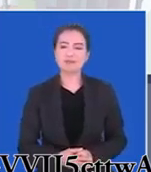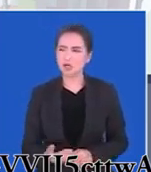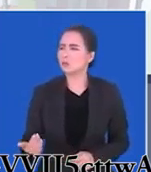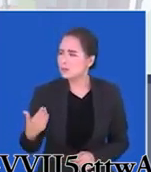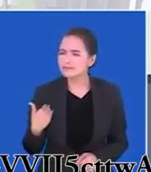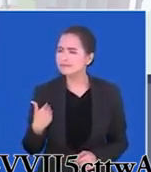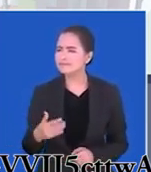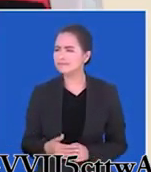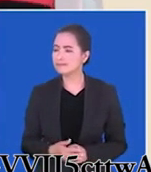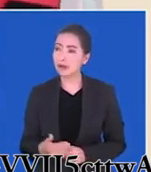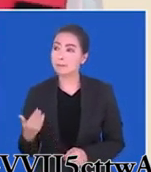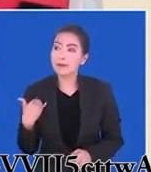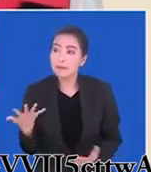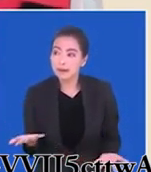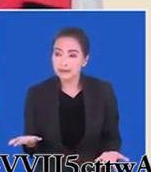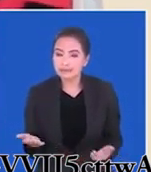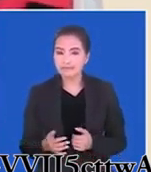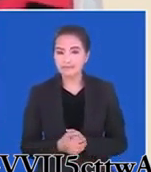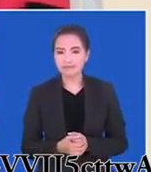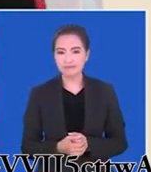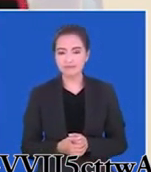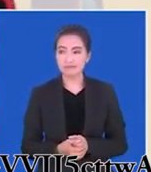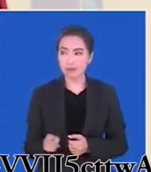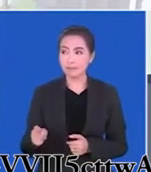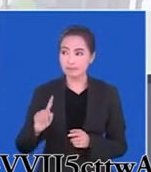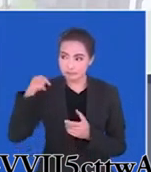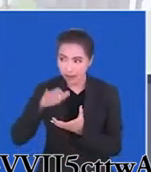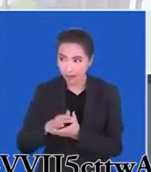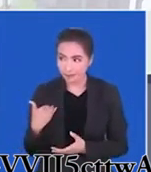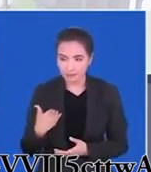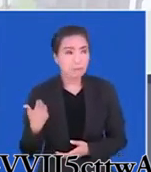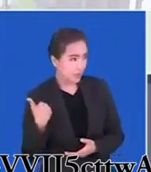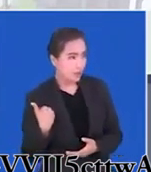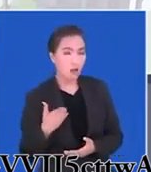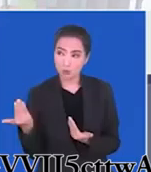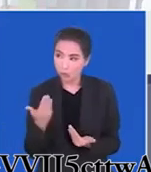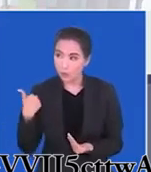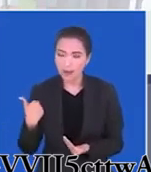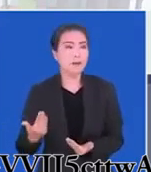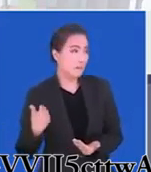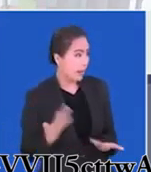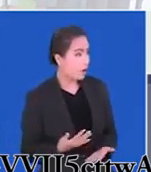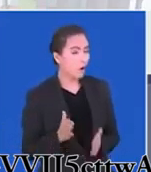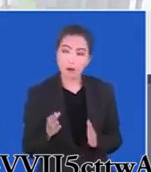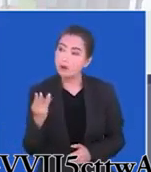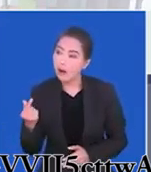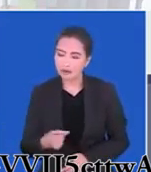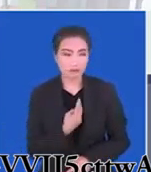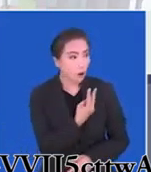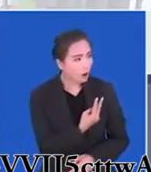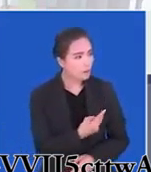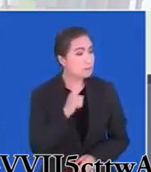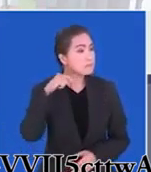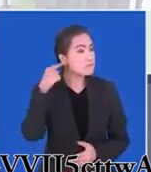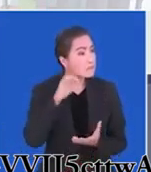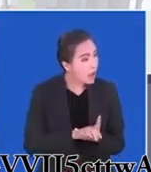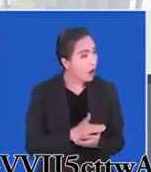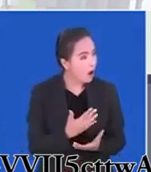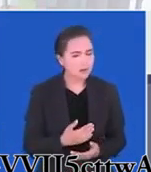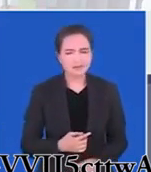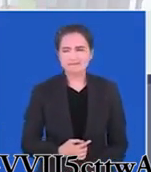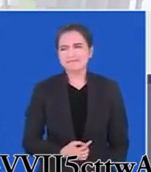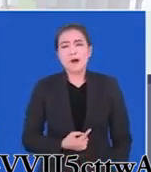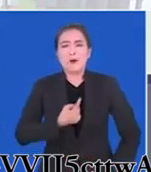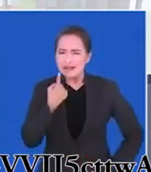ต้องมีสิหรือไม่มีมีเมียยัง มีแล้ว มีลูกยัง มีแล้ว กี่คน 2คน เมียกี่คน คน